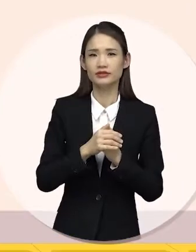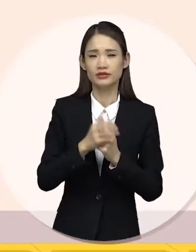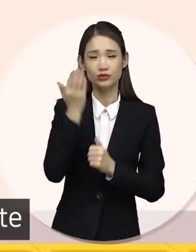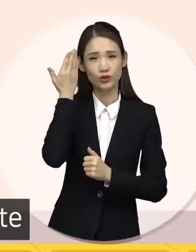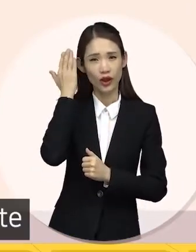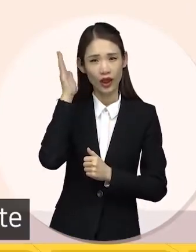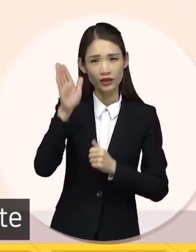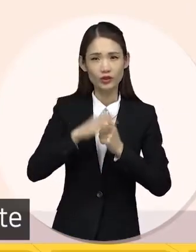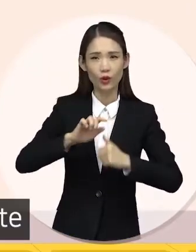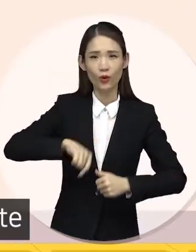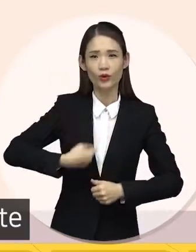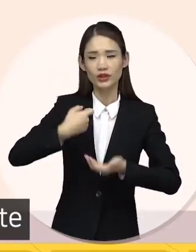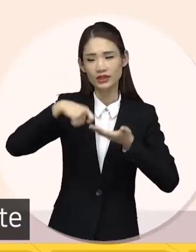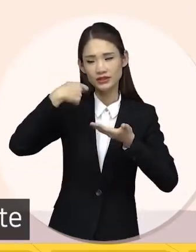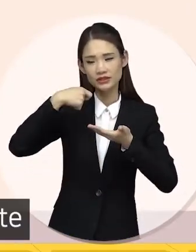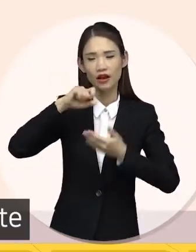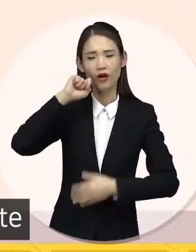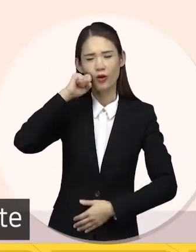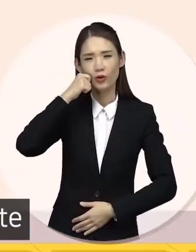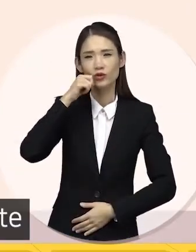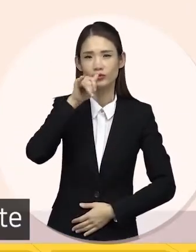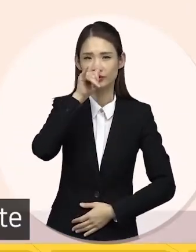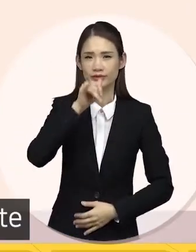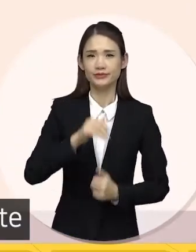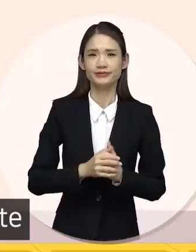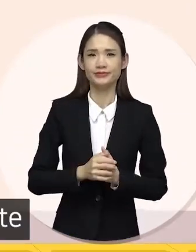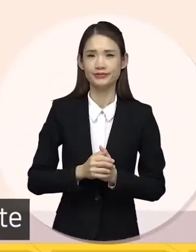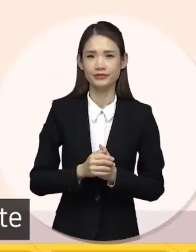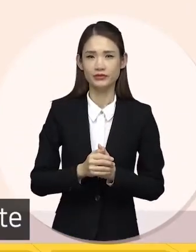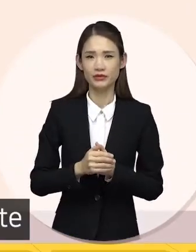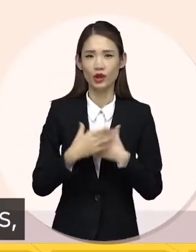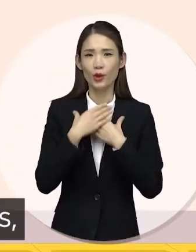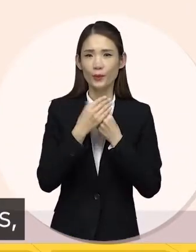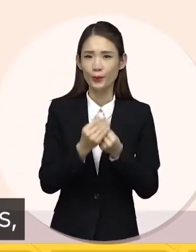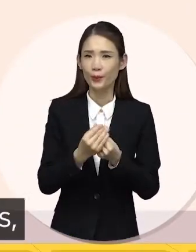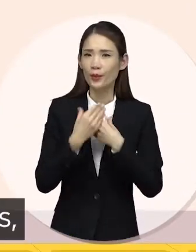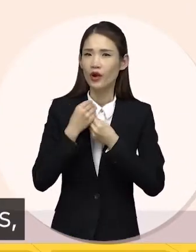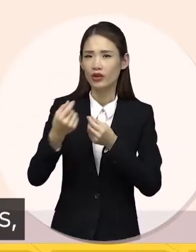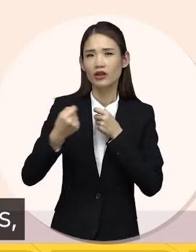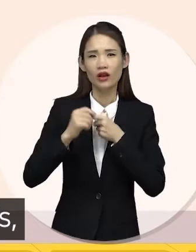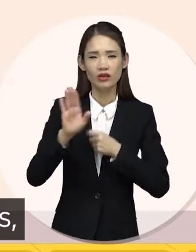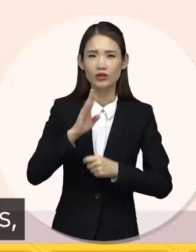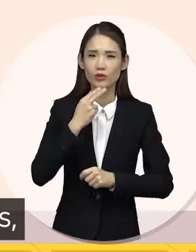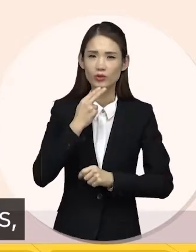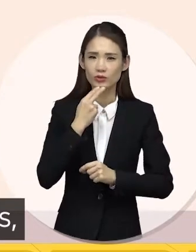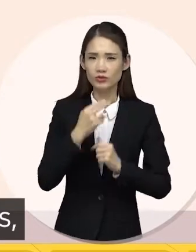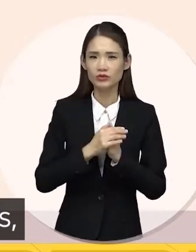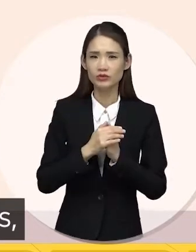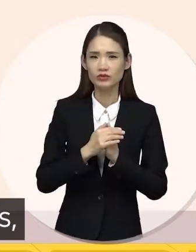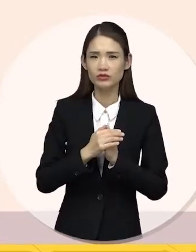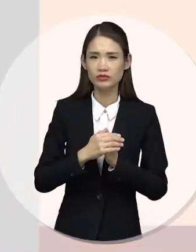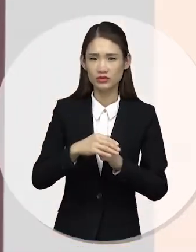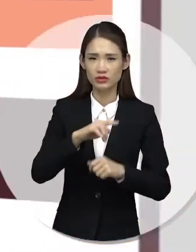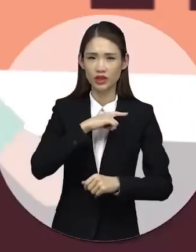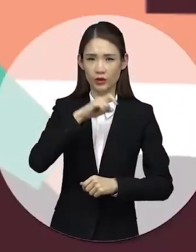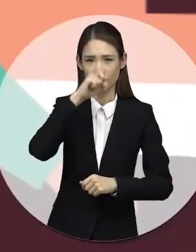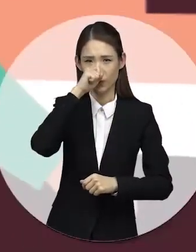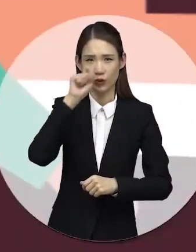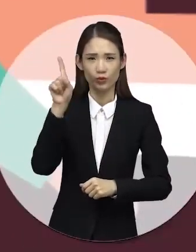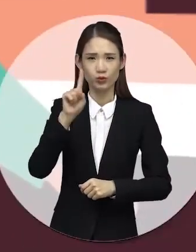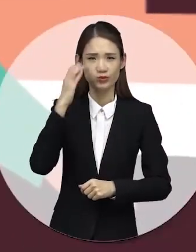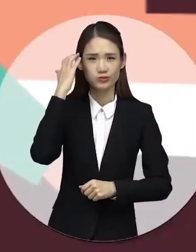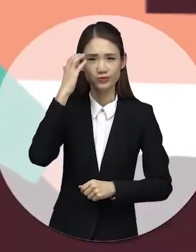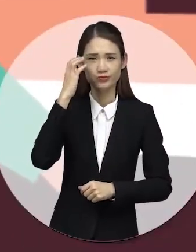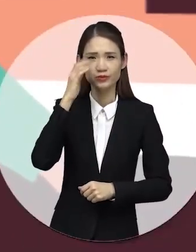보이는데요. 최근에는 혼자서 식사하는 게 어려울 때도 있습니다. 편의가 편의로서 다가오지 않는 요즘 무엇이 옳은